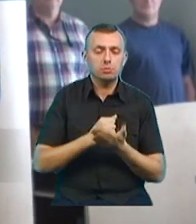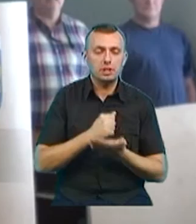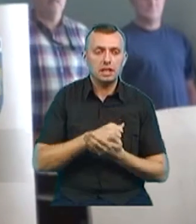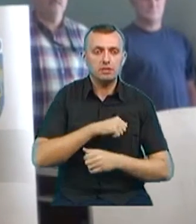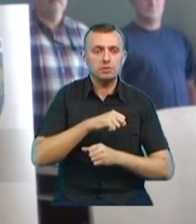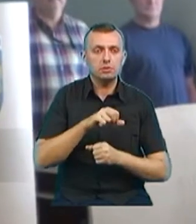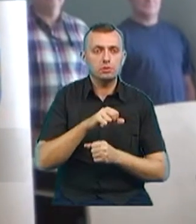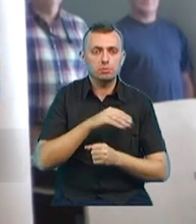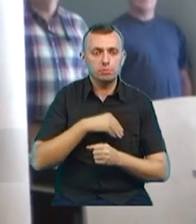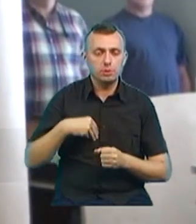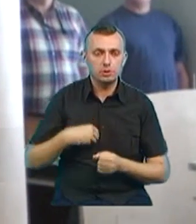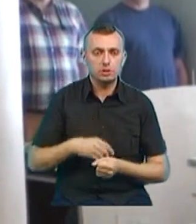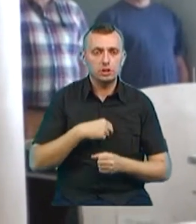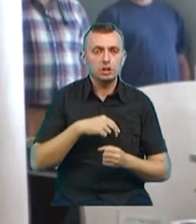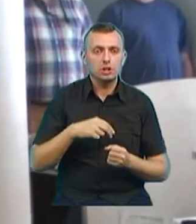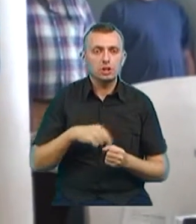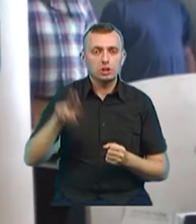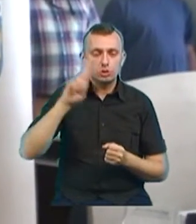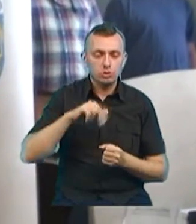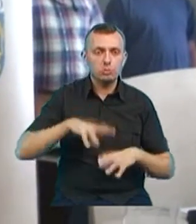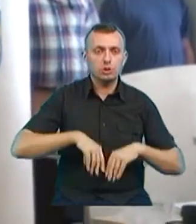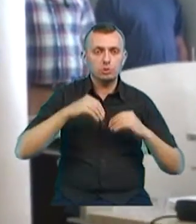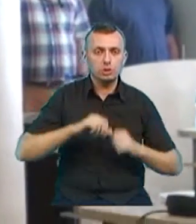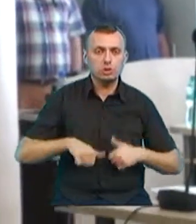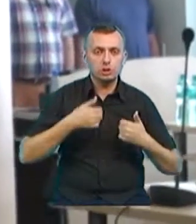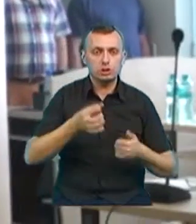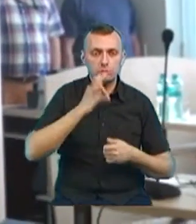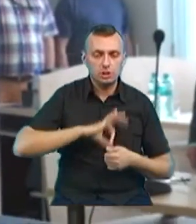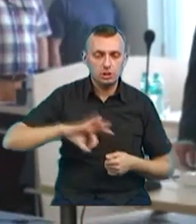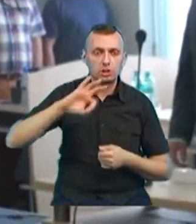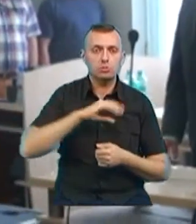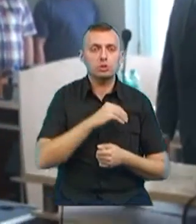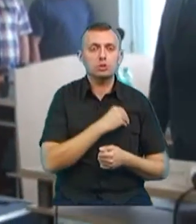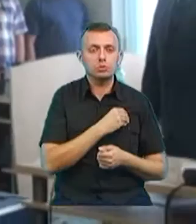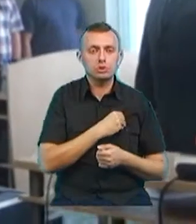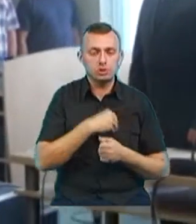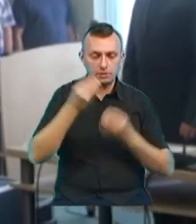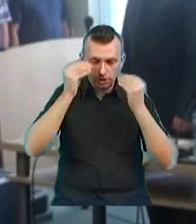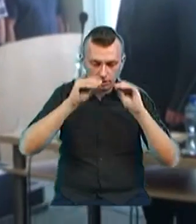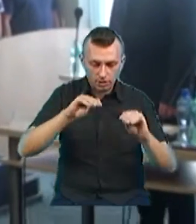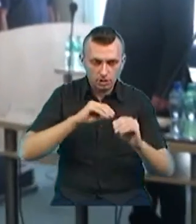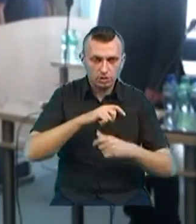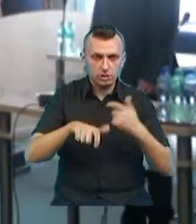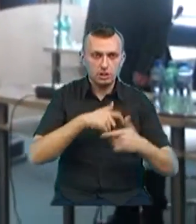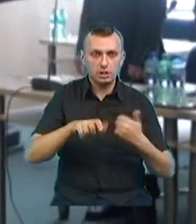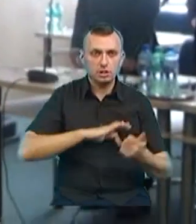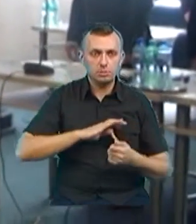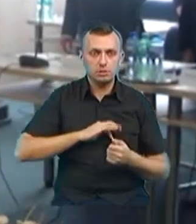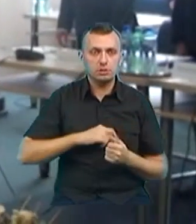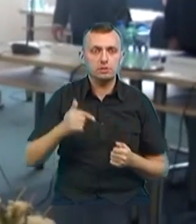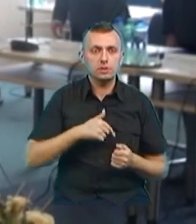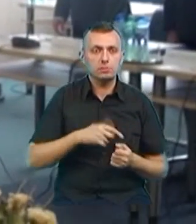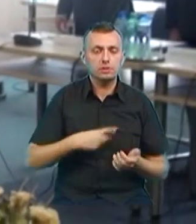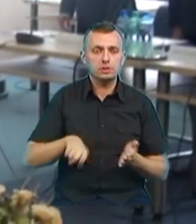Polskiej ślubuję uroczyście obowiązki radnego sprawować godnie, rzetelnie i uczciwie, mając